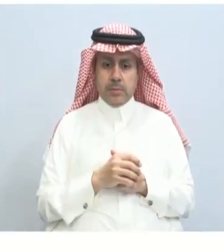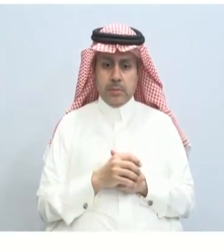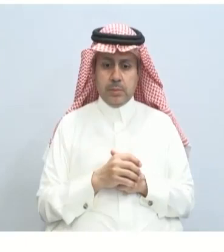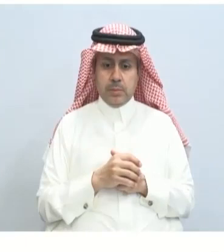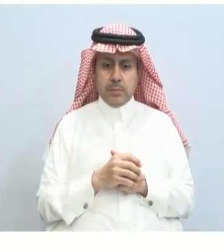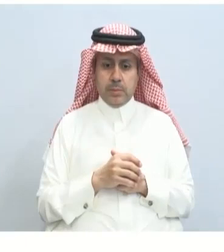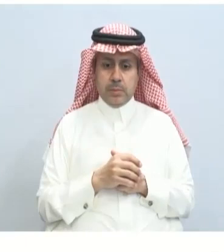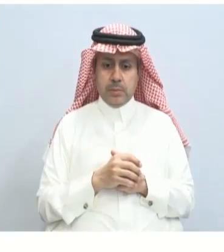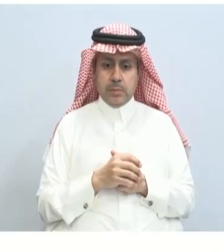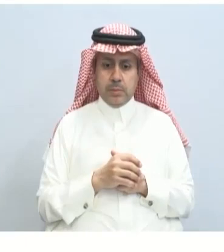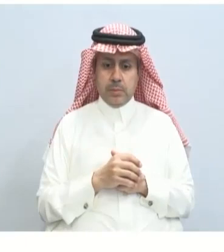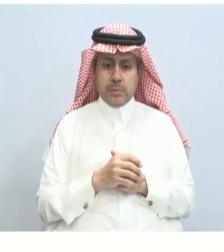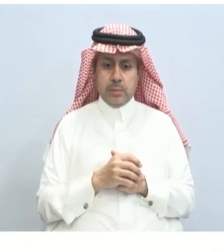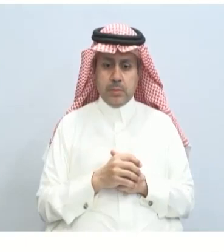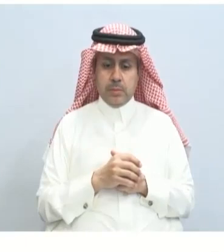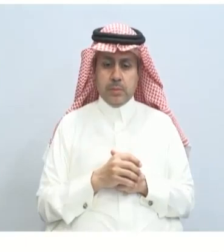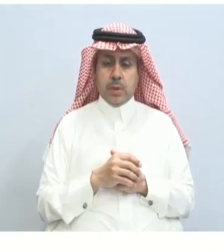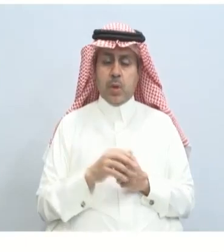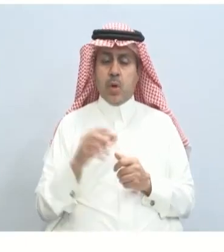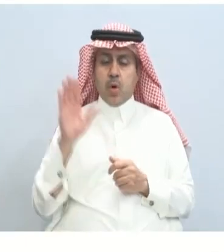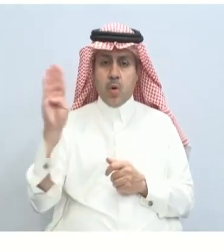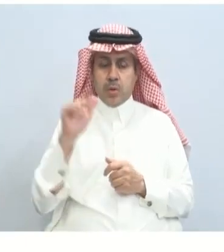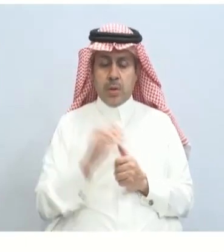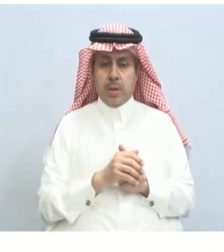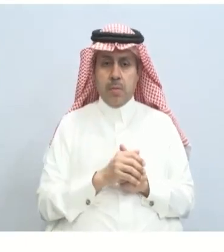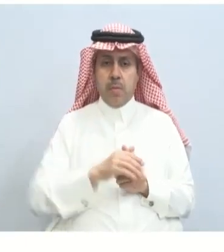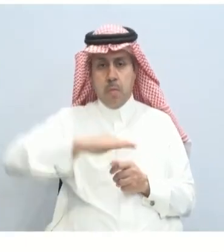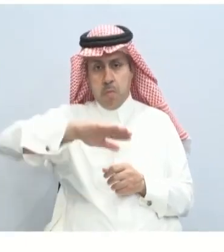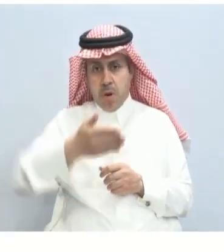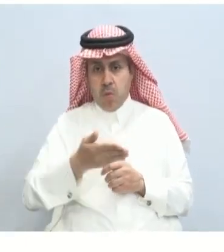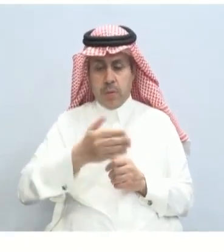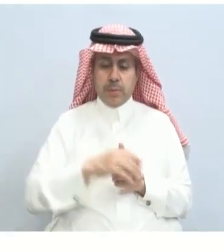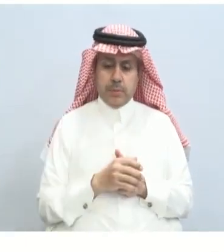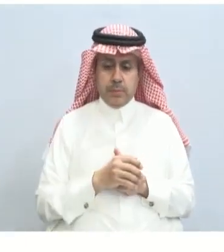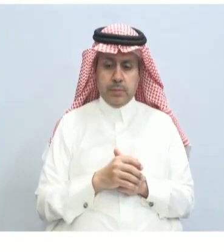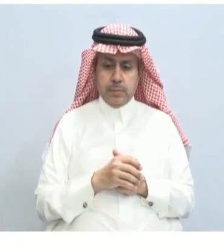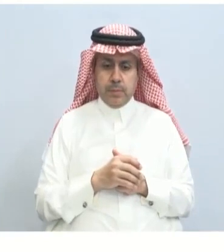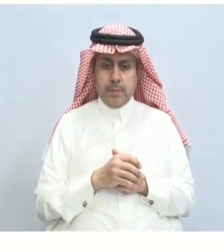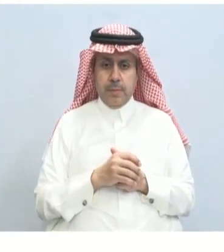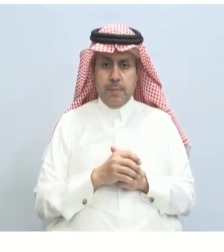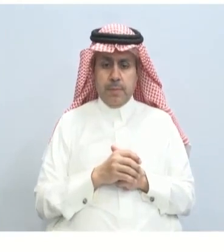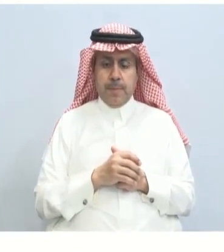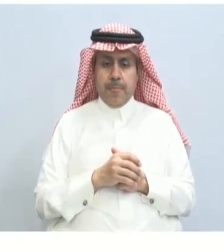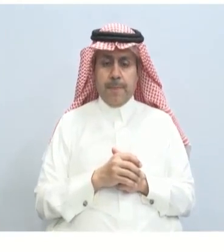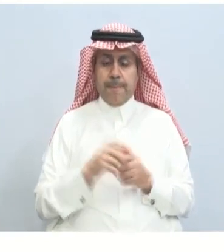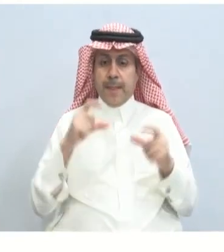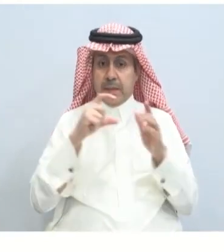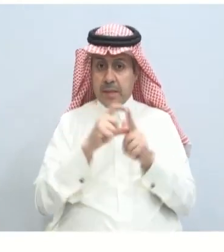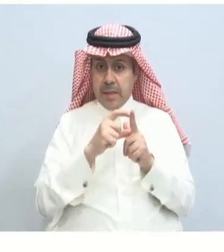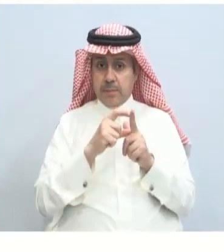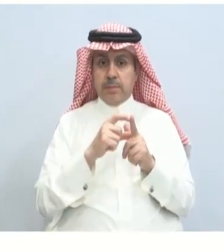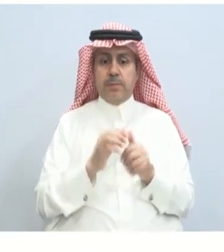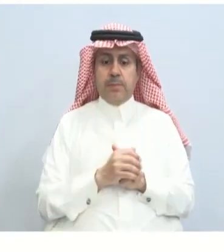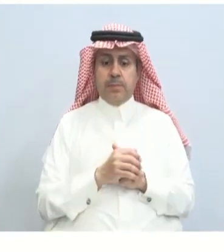وطبعا الكوسيك اشارتها نفس اشاره الساين لان مقلوبه لساين فبالتالي يعني طالما انه طلب مني داله مقلوبه للسا